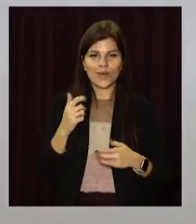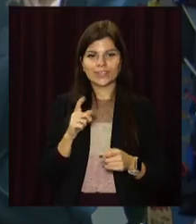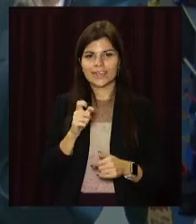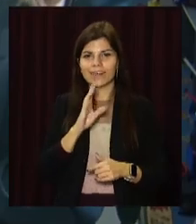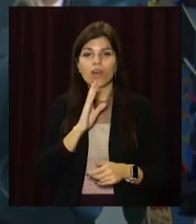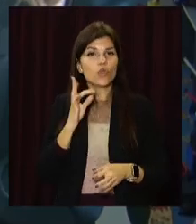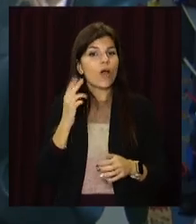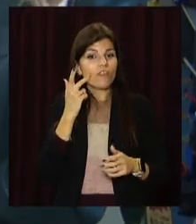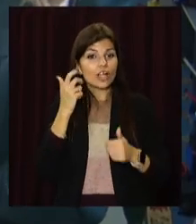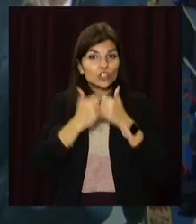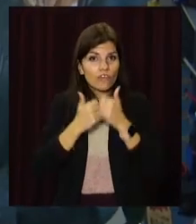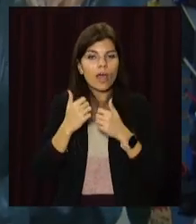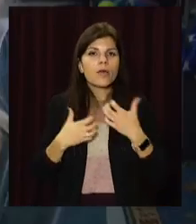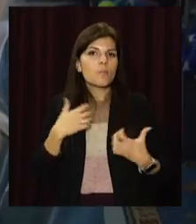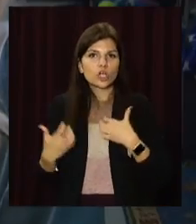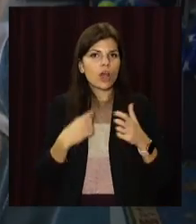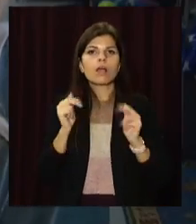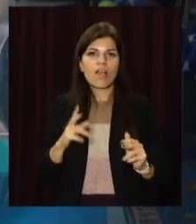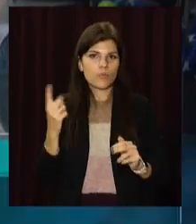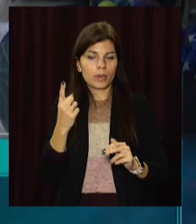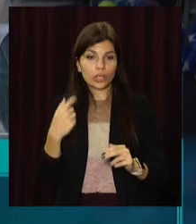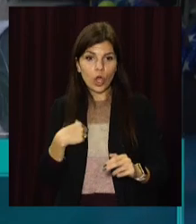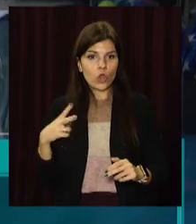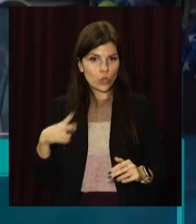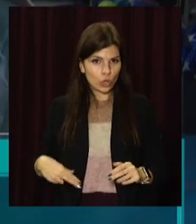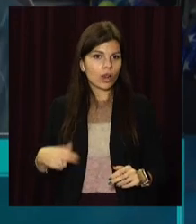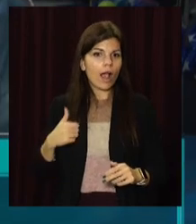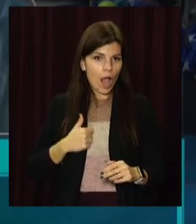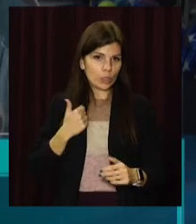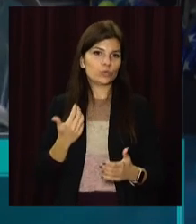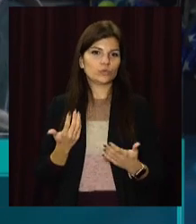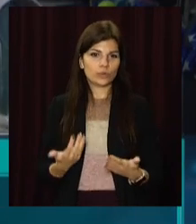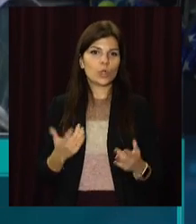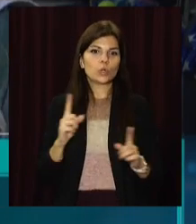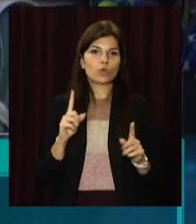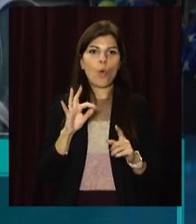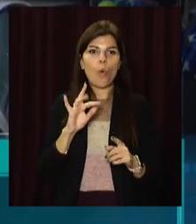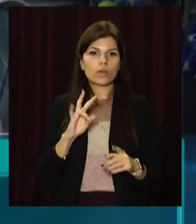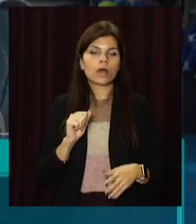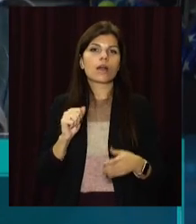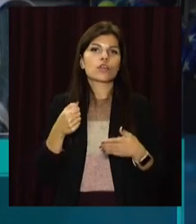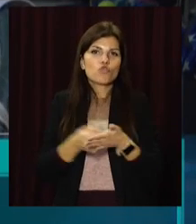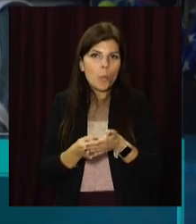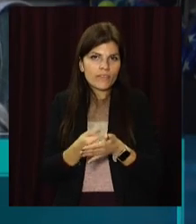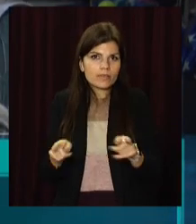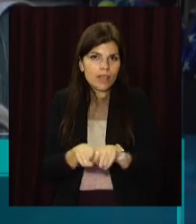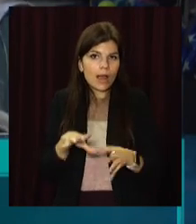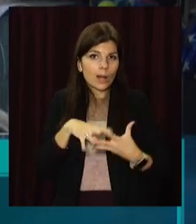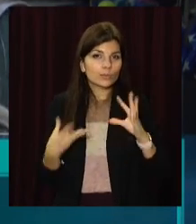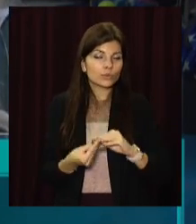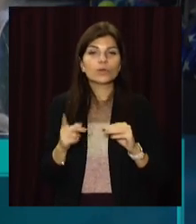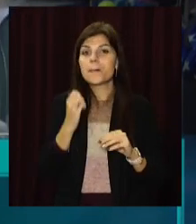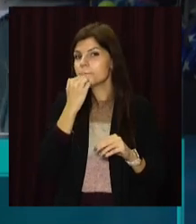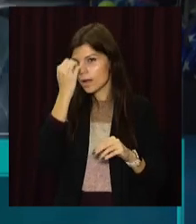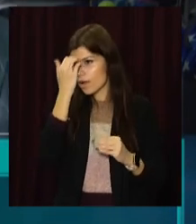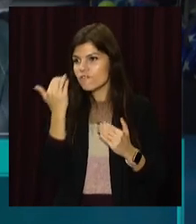на змаганнях хвилюється, як вперше. Я горжусь своєю дочкою. что она достигла таких результатов, и только